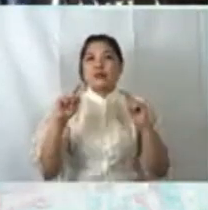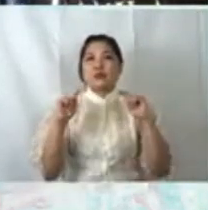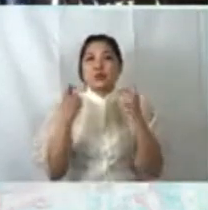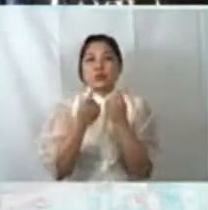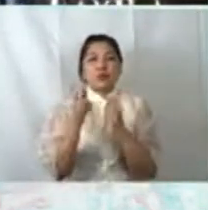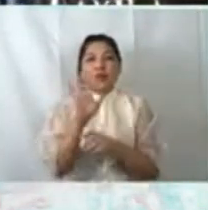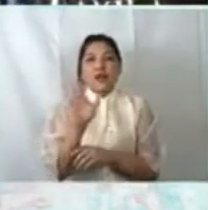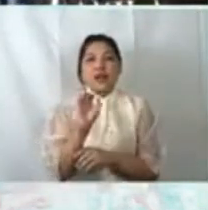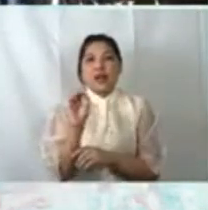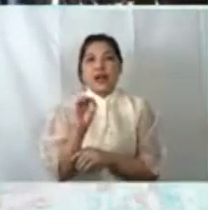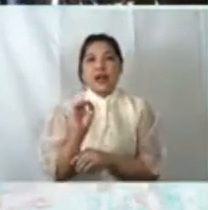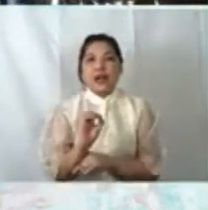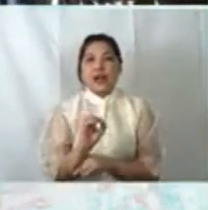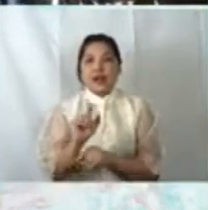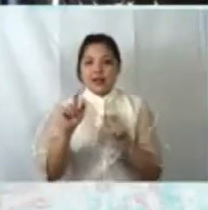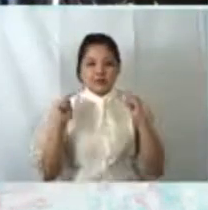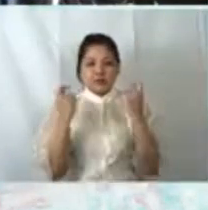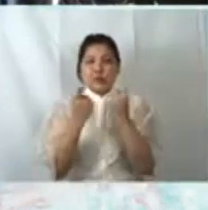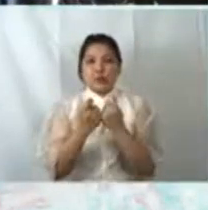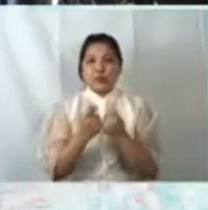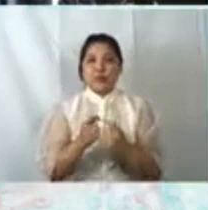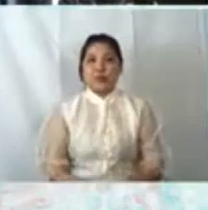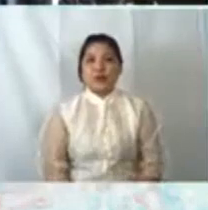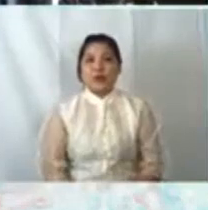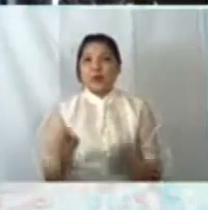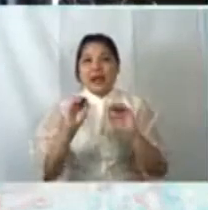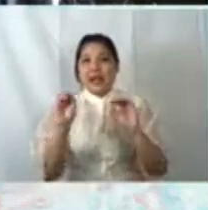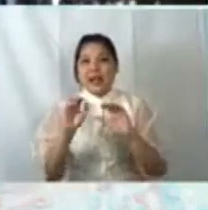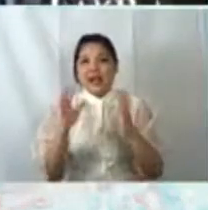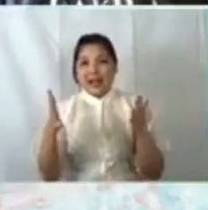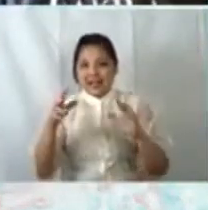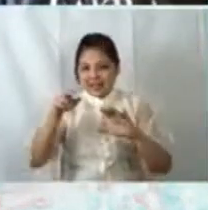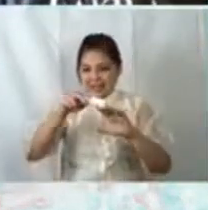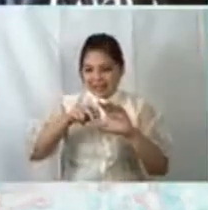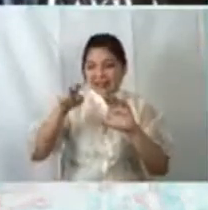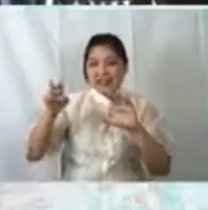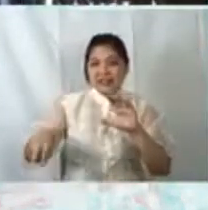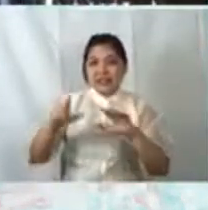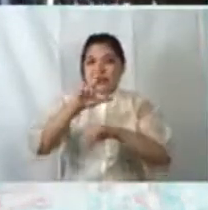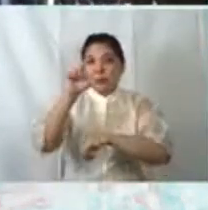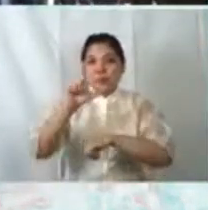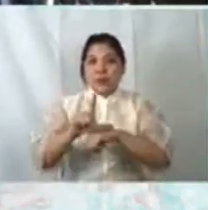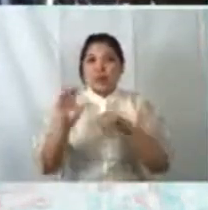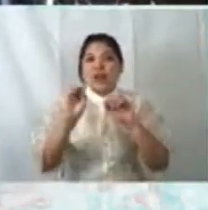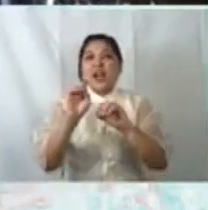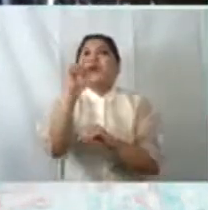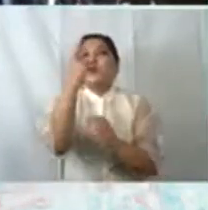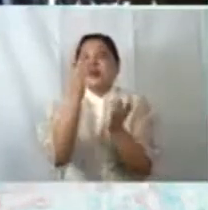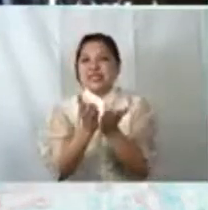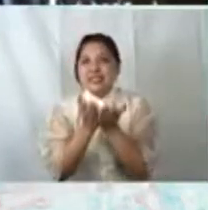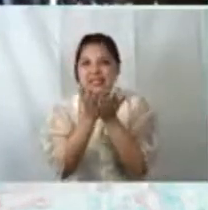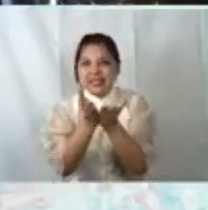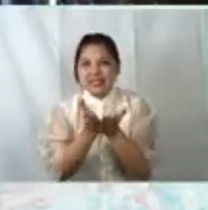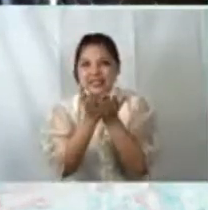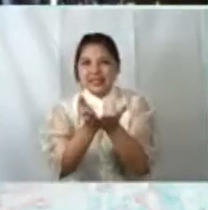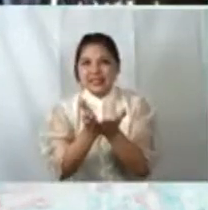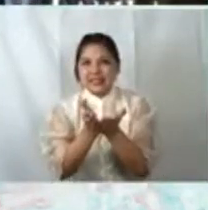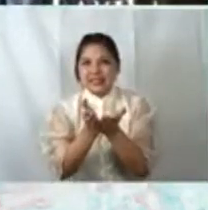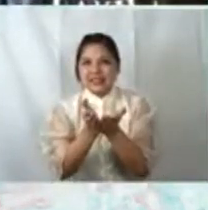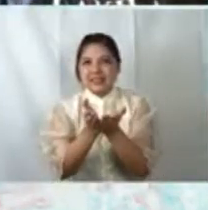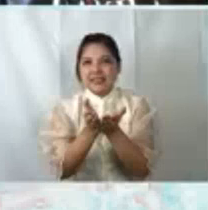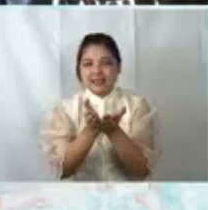Wala silang tropa na bababa sa lupa. Kasi mga barko lamang sila at mga navy.